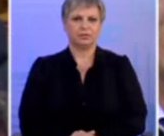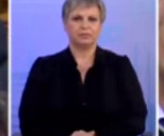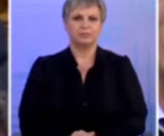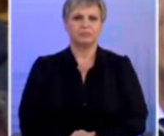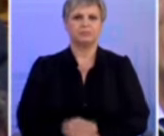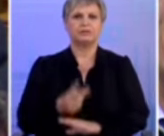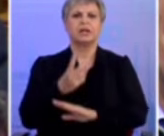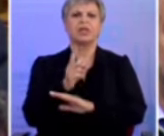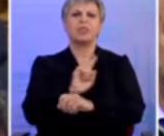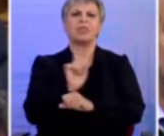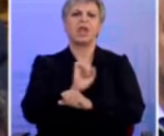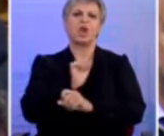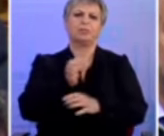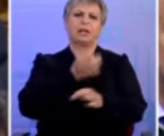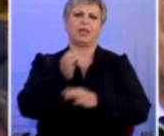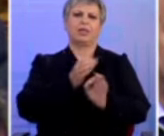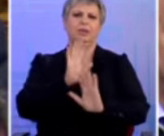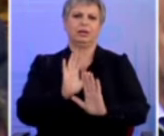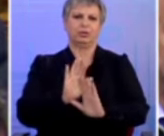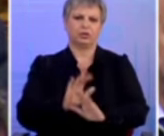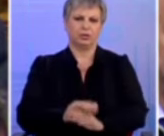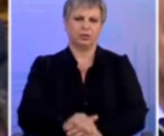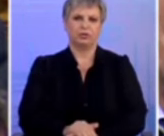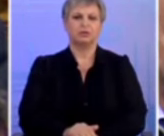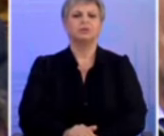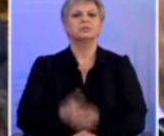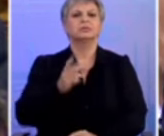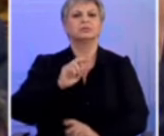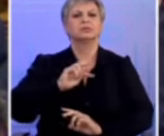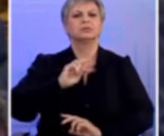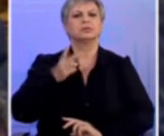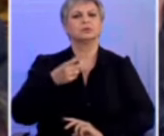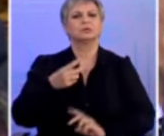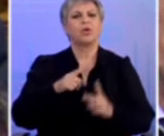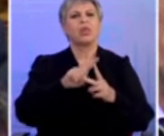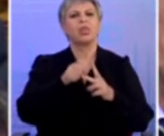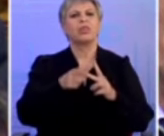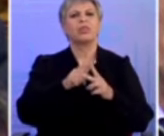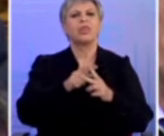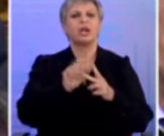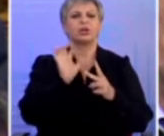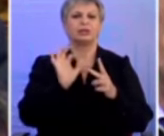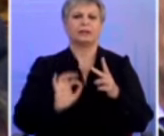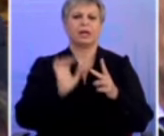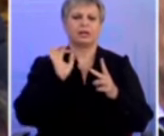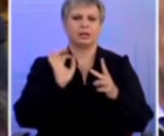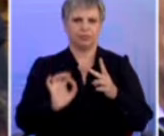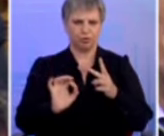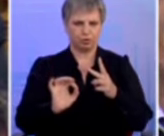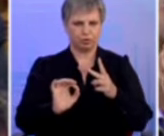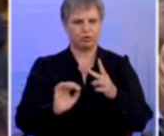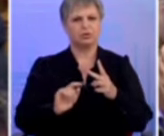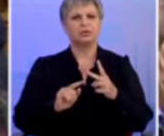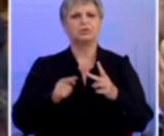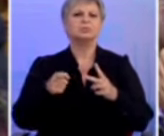2 λεπτά μόνο θα πάρω το λόγο για να σας δώσω 2 συγκεκριμένα στοιχεία σε ορισμένα από